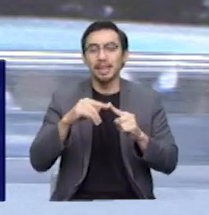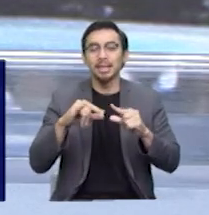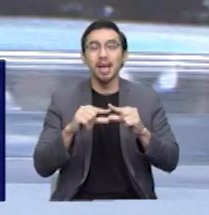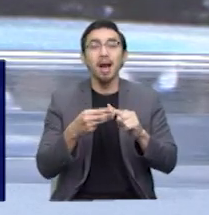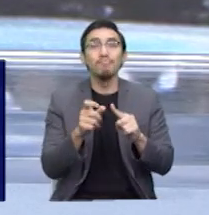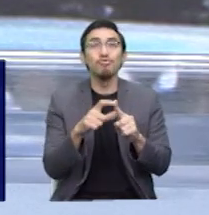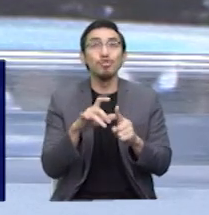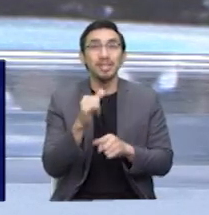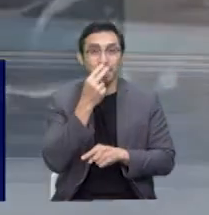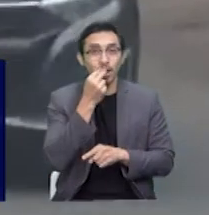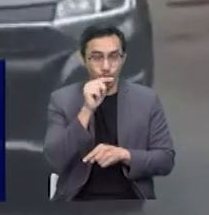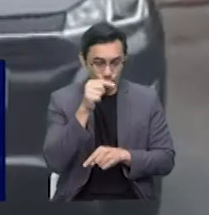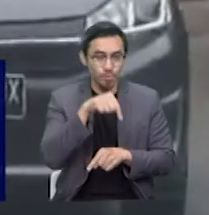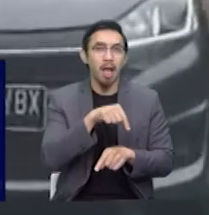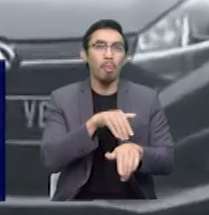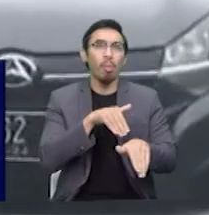Bandung.